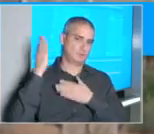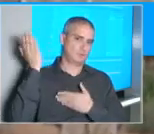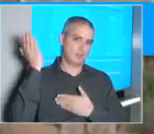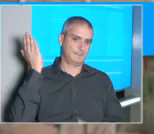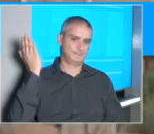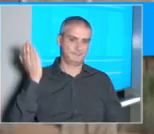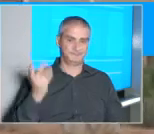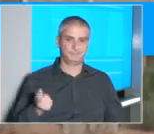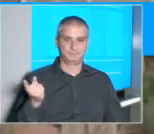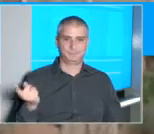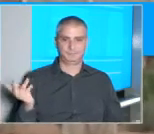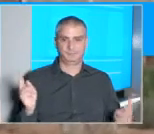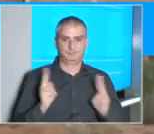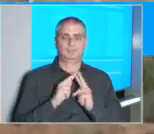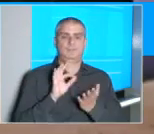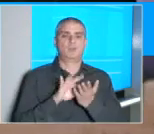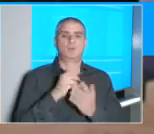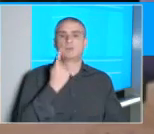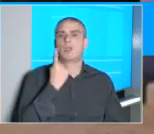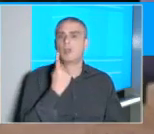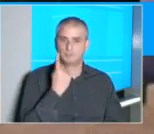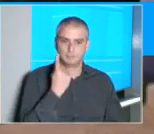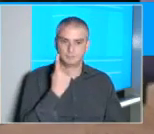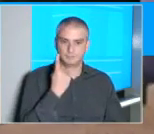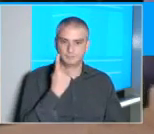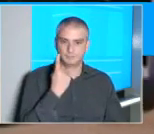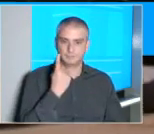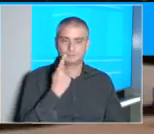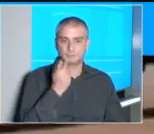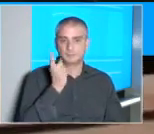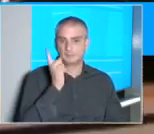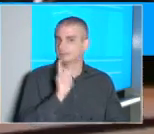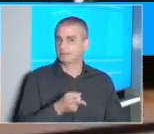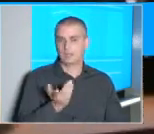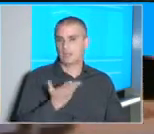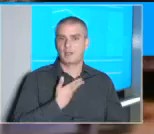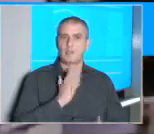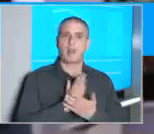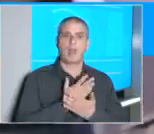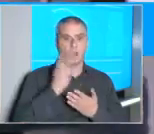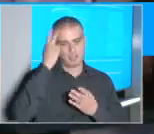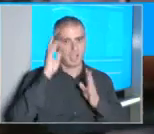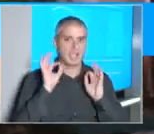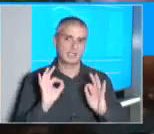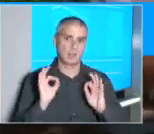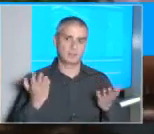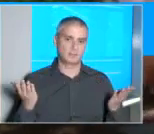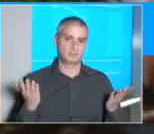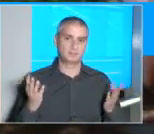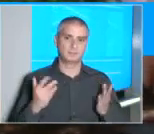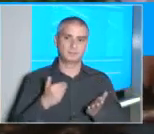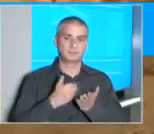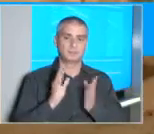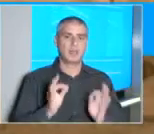והמקום הזה מתכנס לנקודה אחת, ושם צריך פשוט לקבל החלטה הגיונית, לדחות